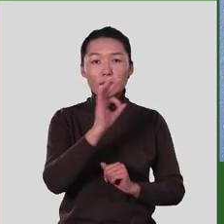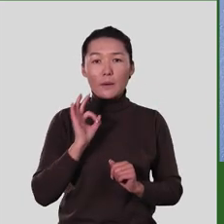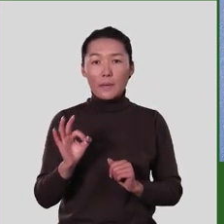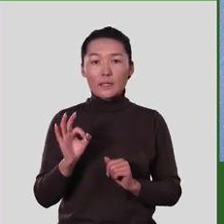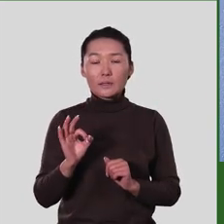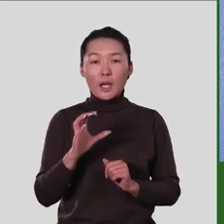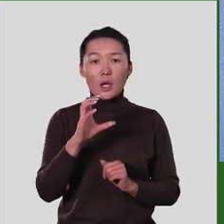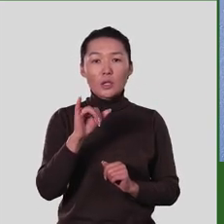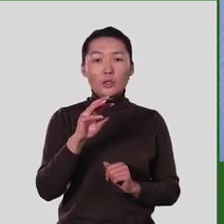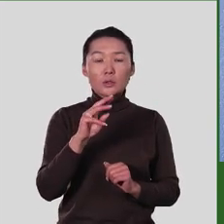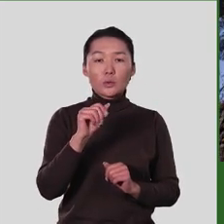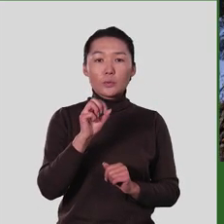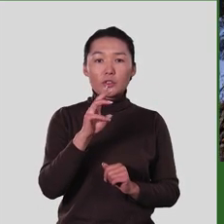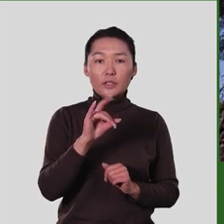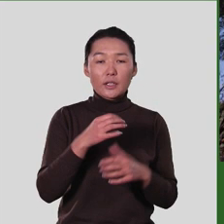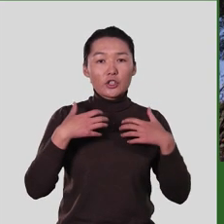сумчатых животных.